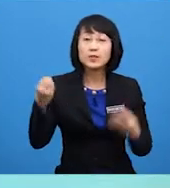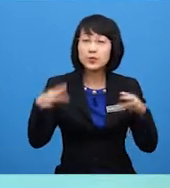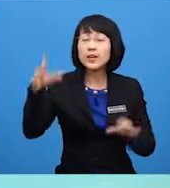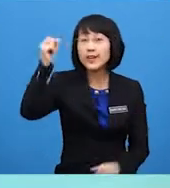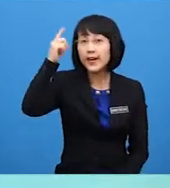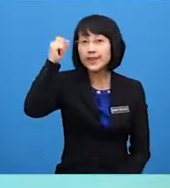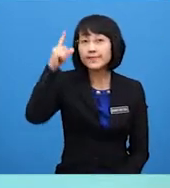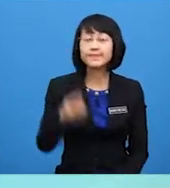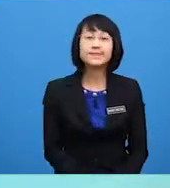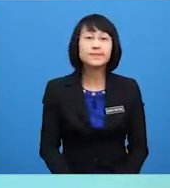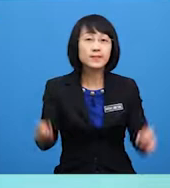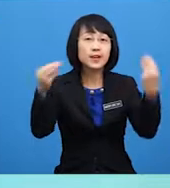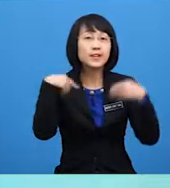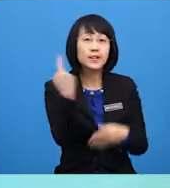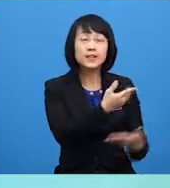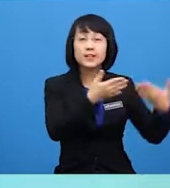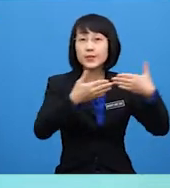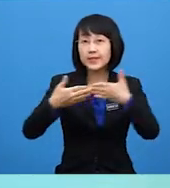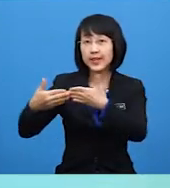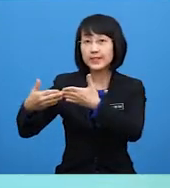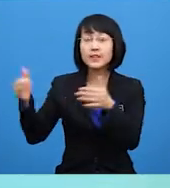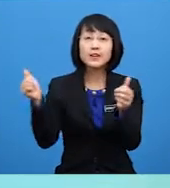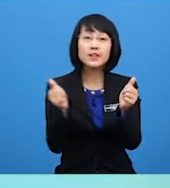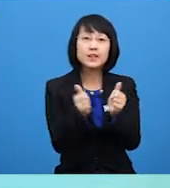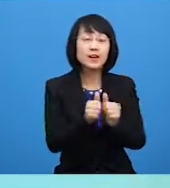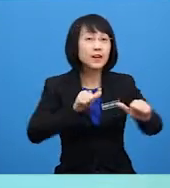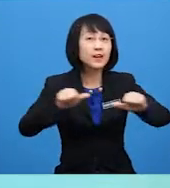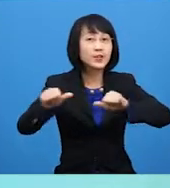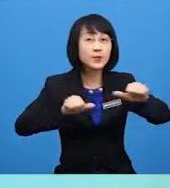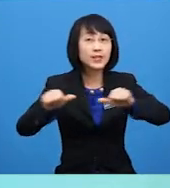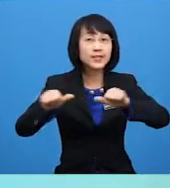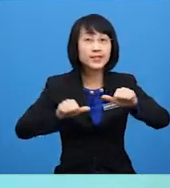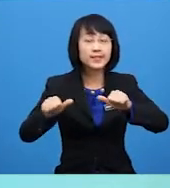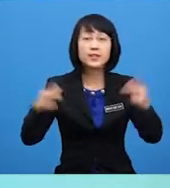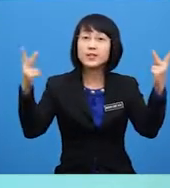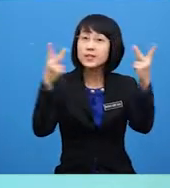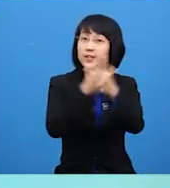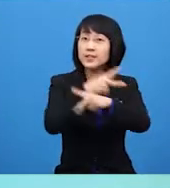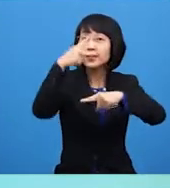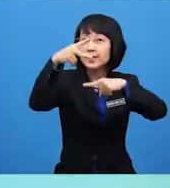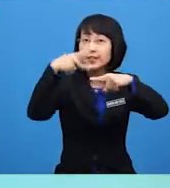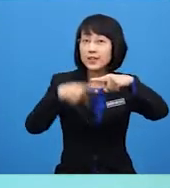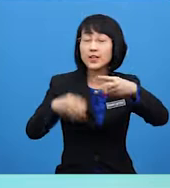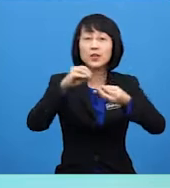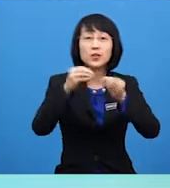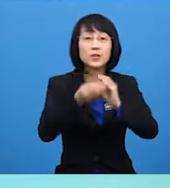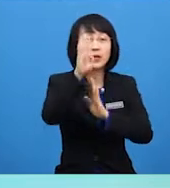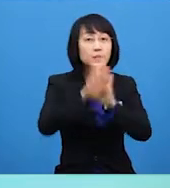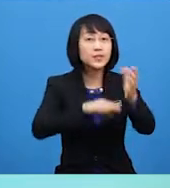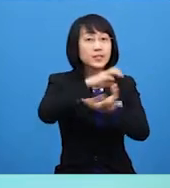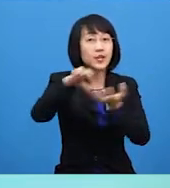faham, mari kita teruskan dengan aktiviti mendarab pecahan nombor